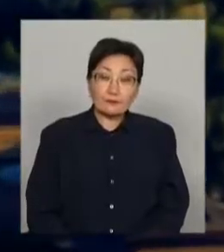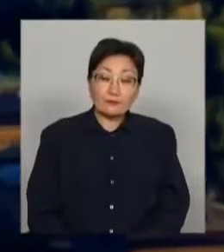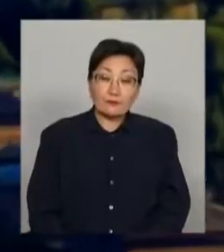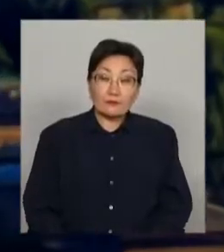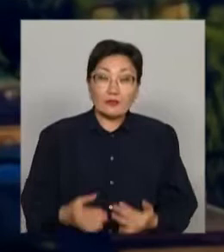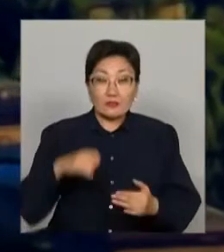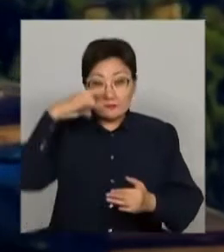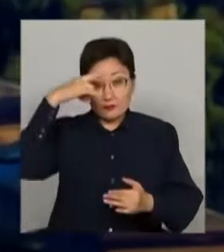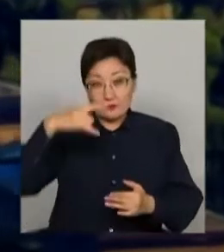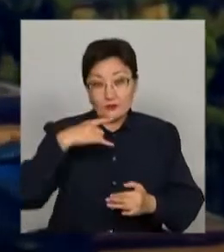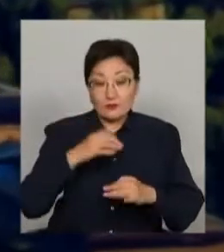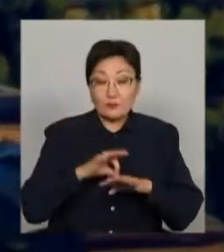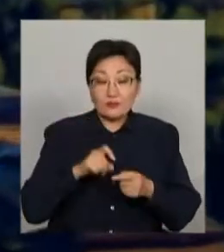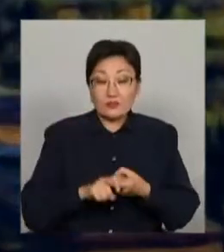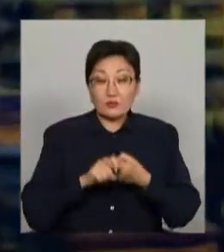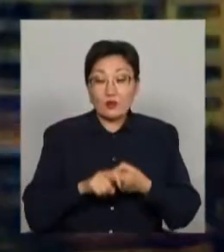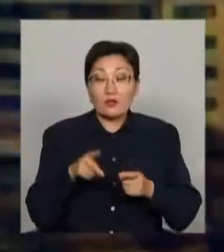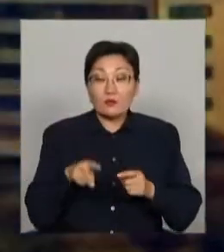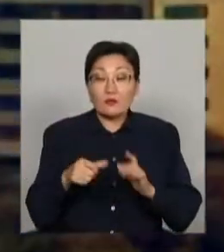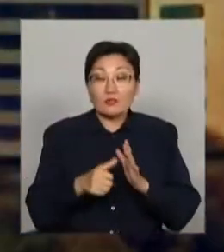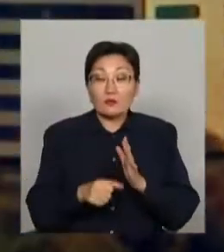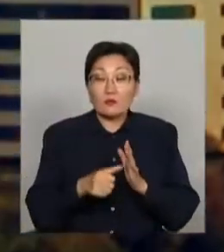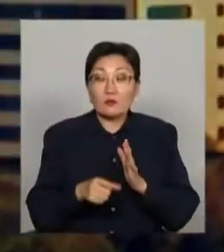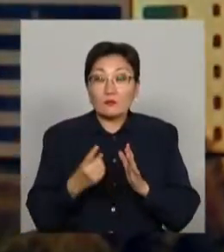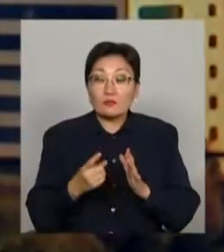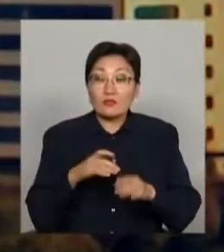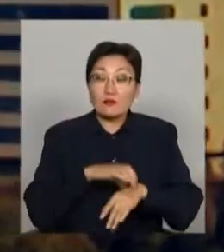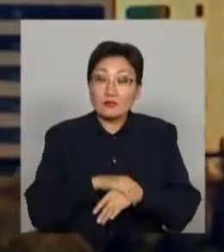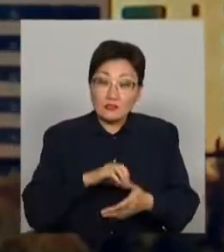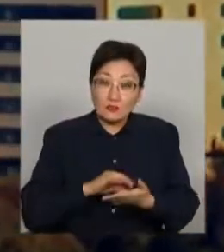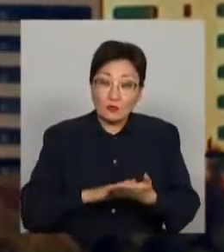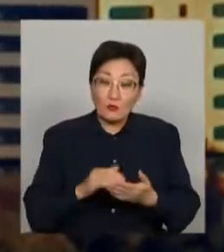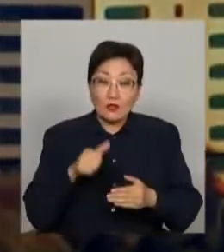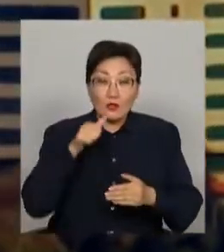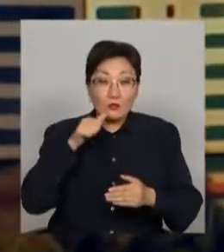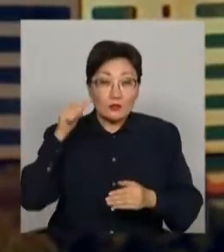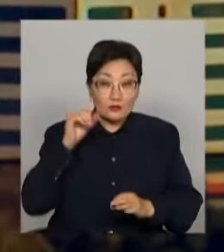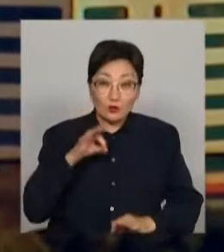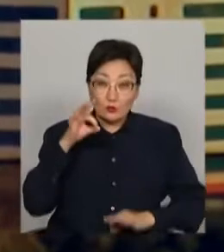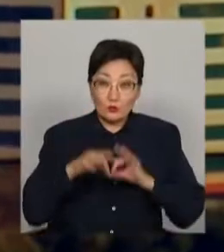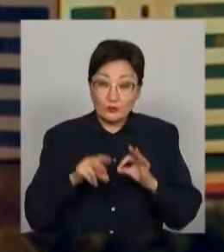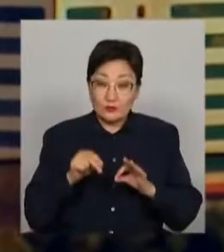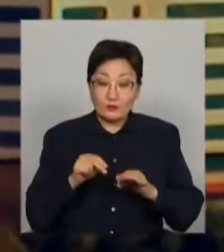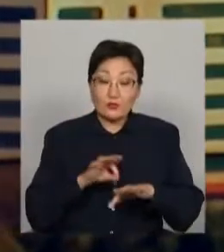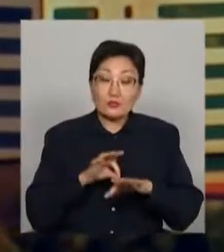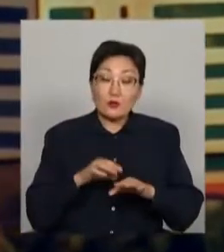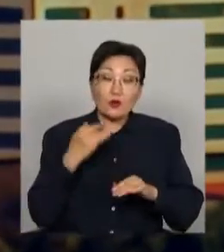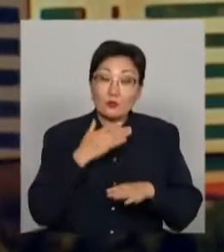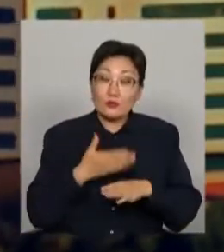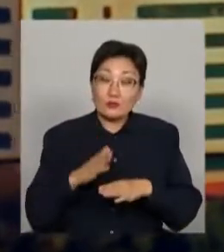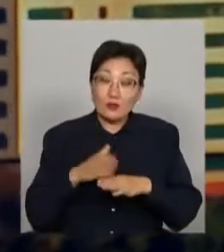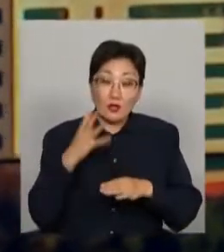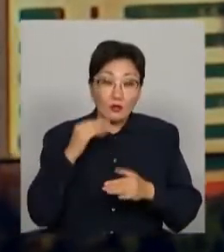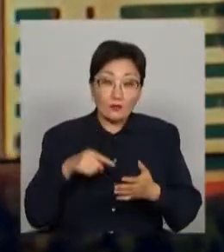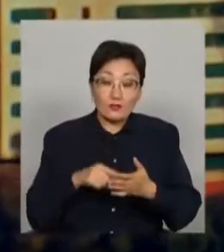Ал елде коронавирус инфекциясының 2661 жаңа жағдайы тіркелді. Бұл өткен тәуліктегі көрсеткіш. Аурудың басым бөлігі